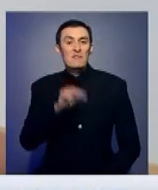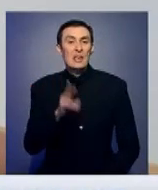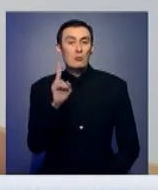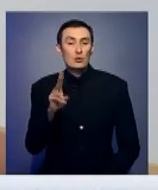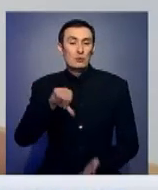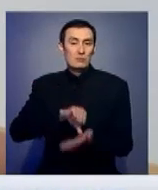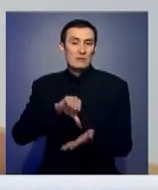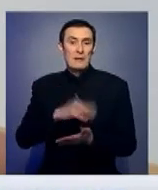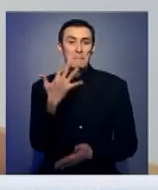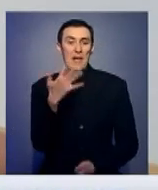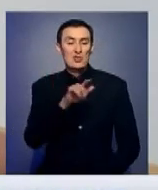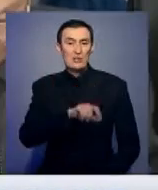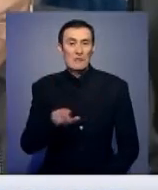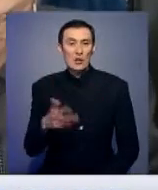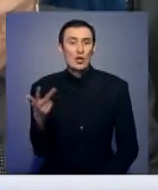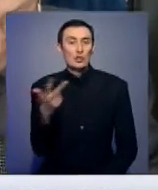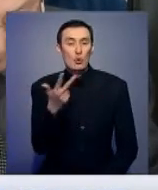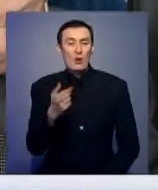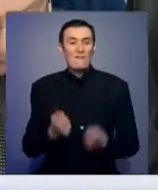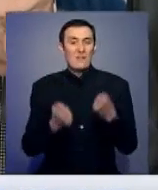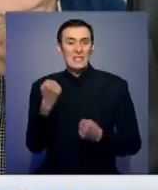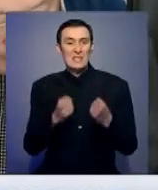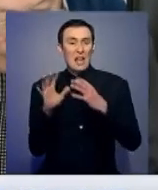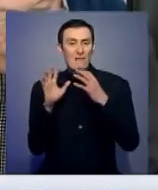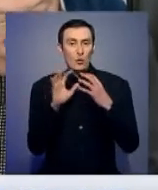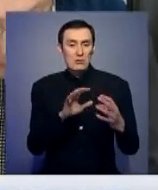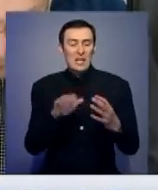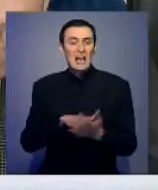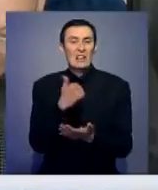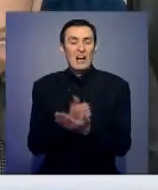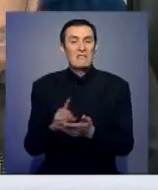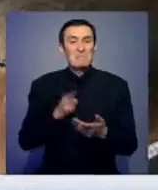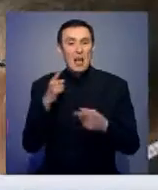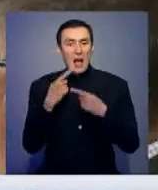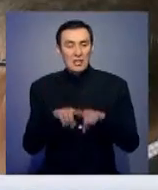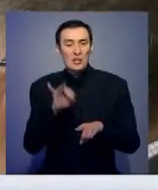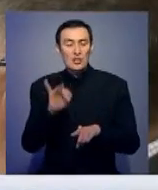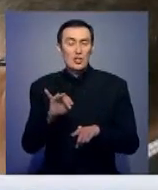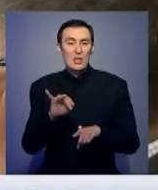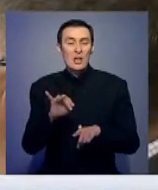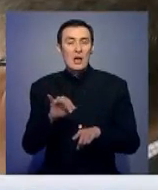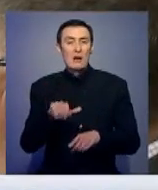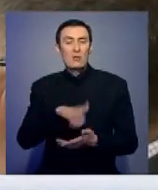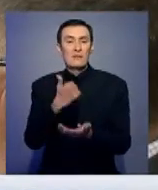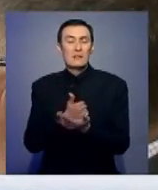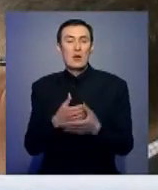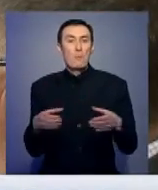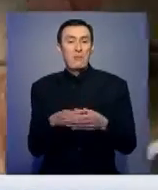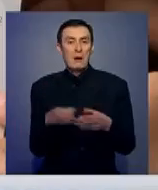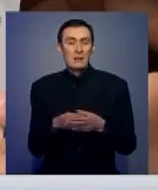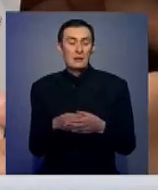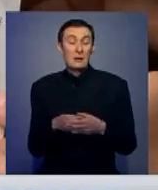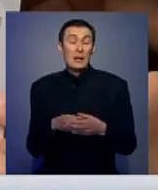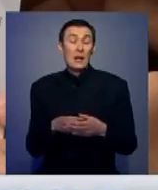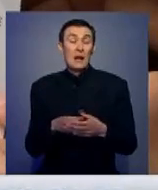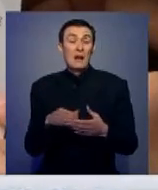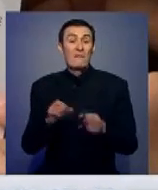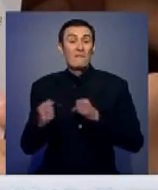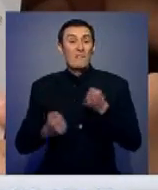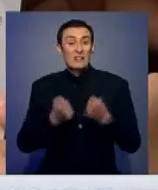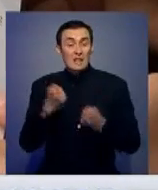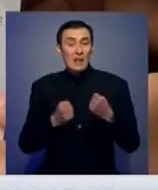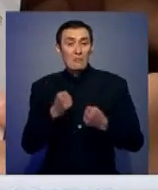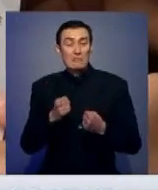обвиняемых проходят 5 человек, 3 водителей автобуса, главный механик и учредитель компании-перевозчика. Водителям